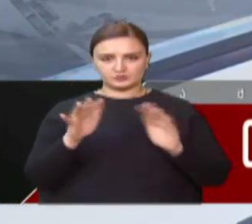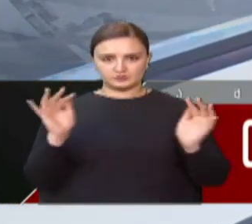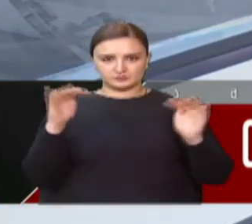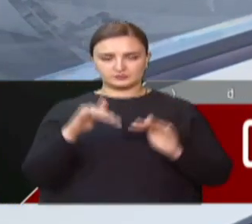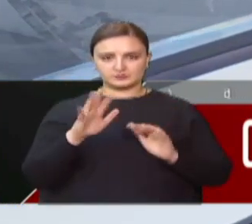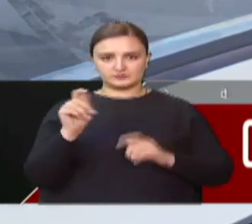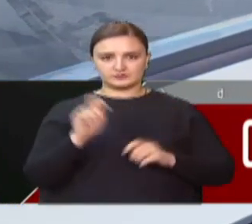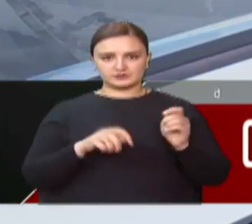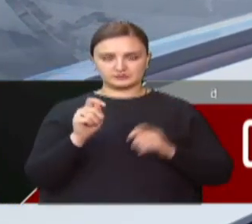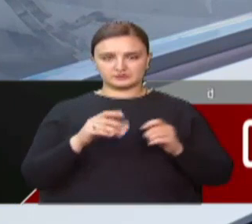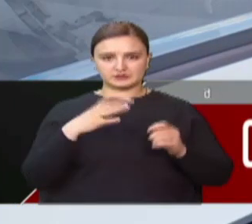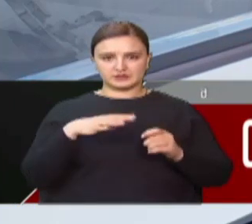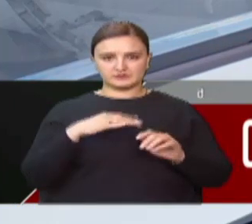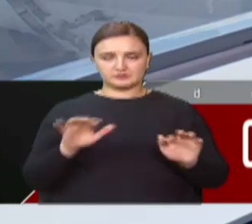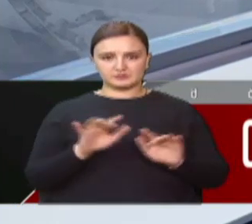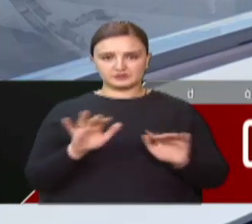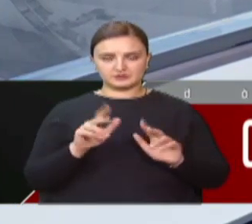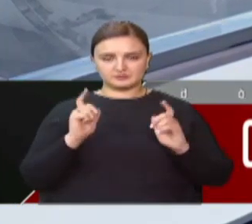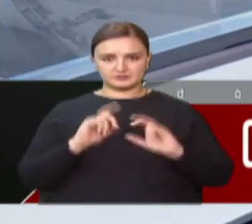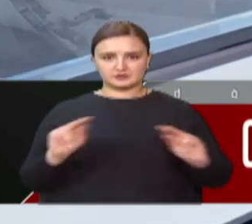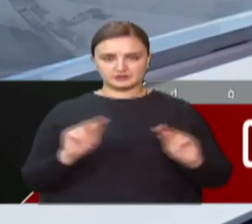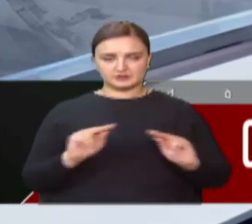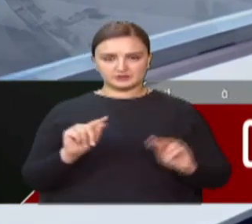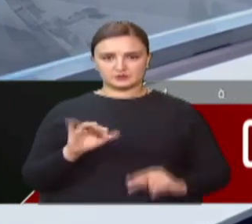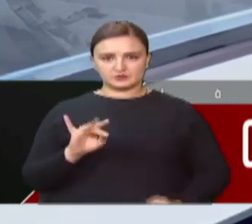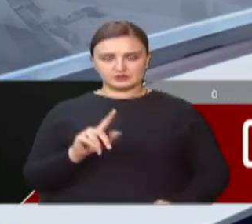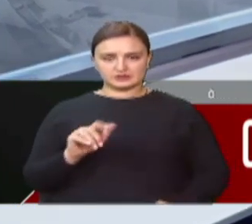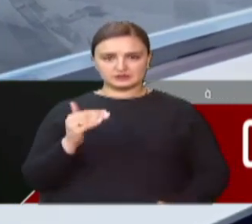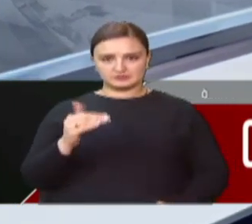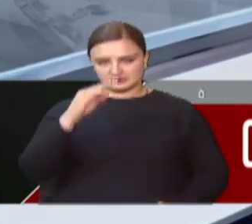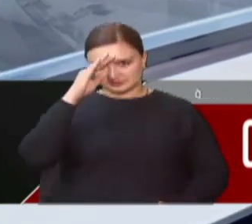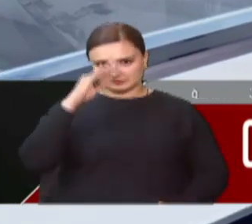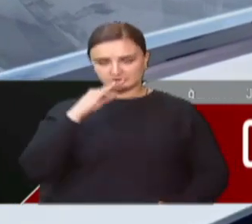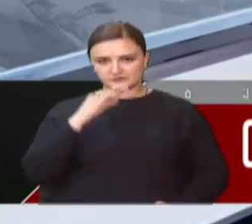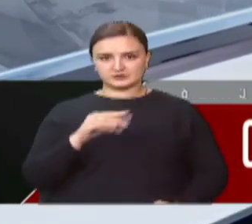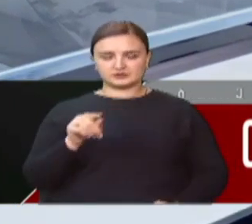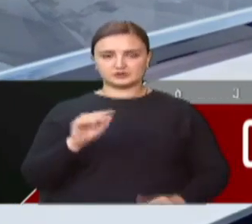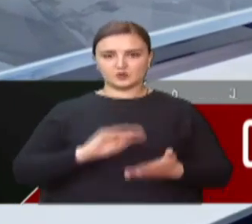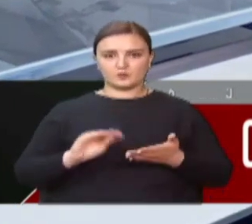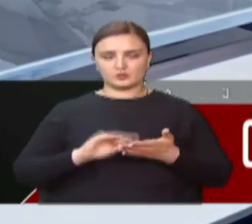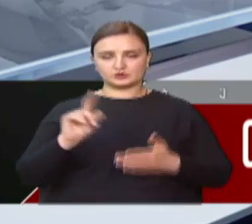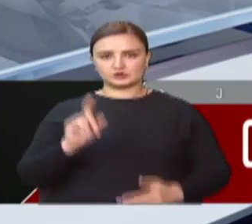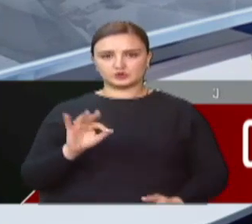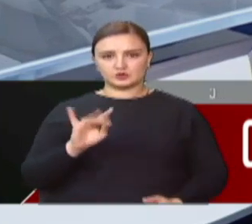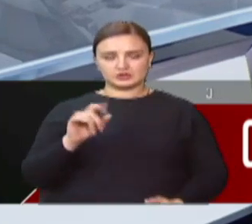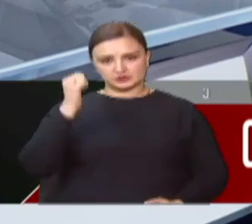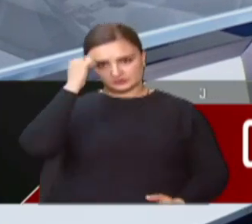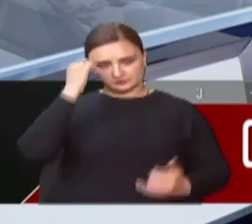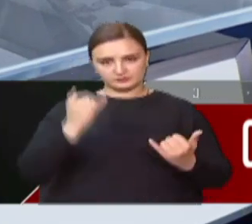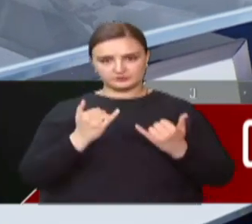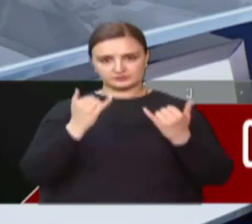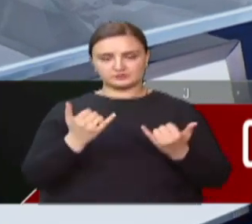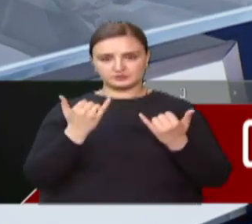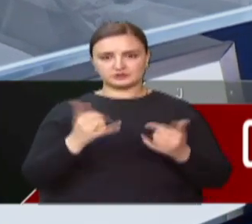უმასპინძლებს. ფესტივალი, რომელიც ქართველი პიანისტისა და პედაგოგის ალექსანდრე თორაძისა და მისი მამის, კომპოზიტორის დავით ხსოვნას მიეძღვნება,